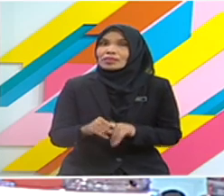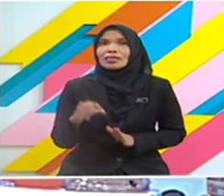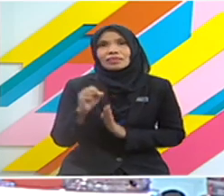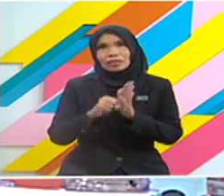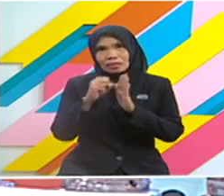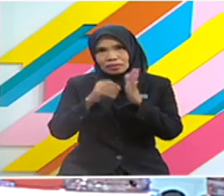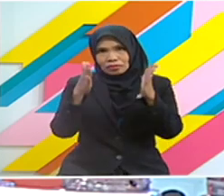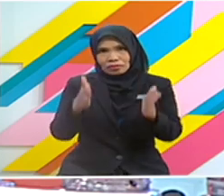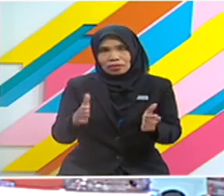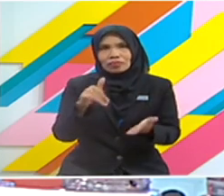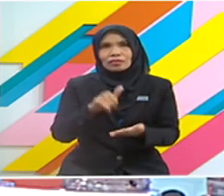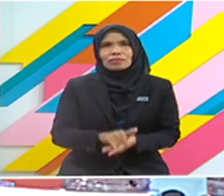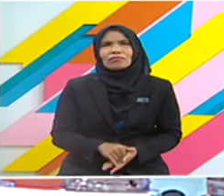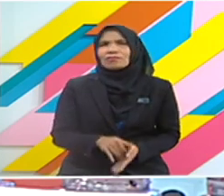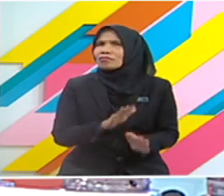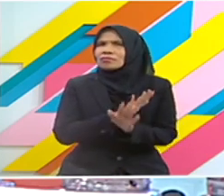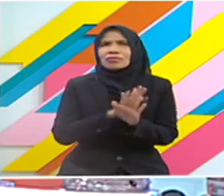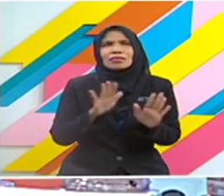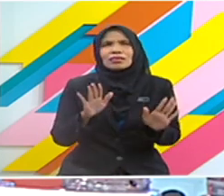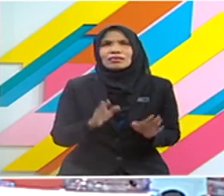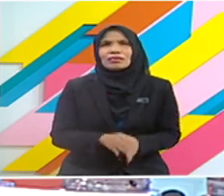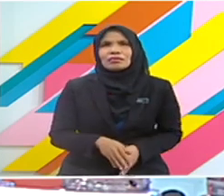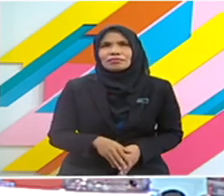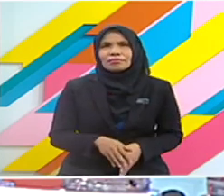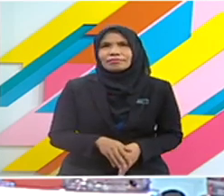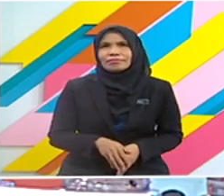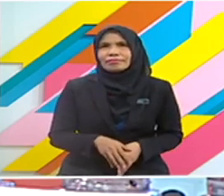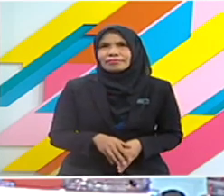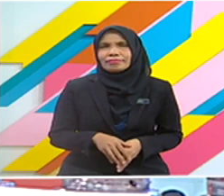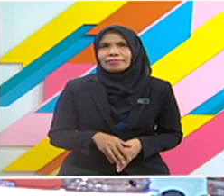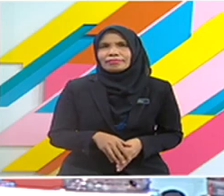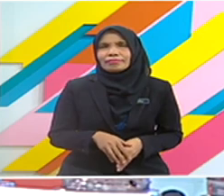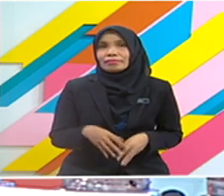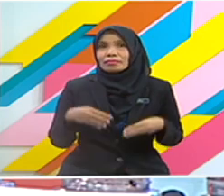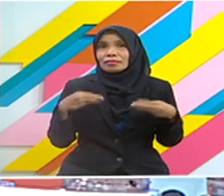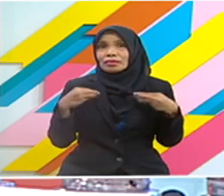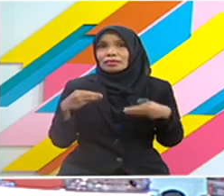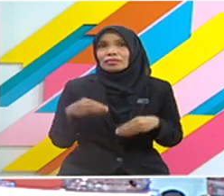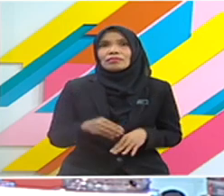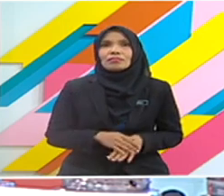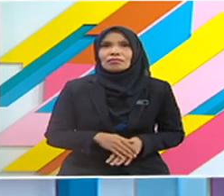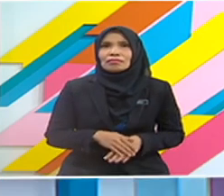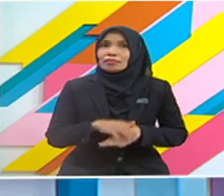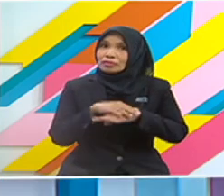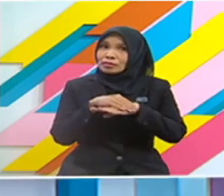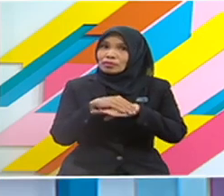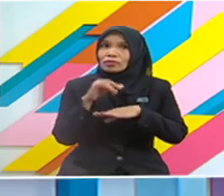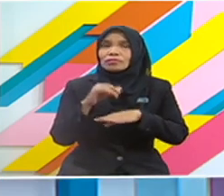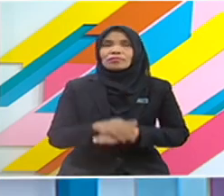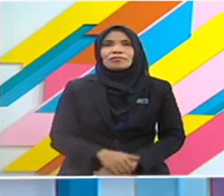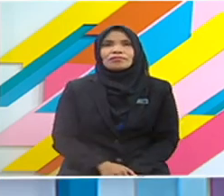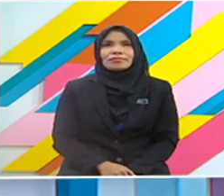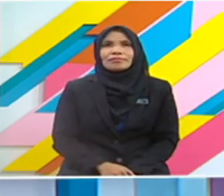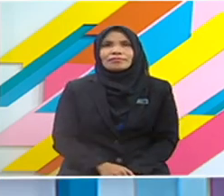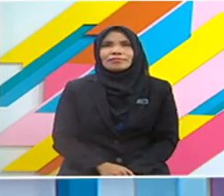itu tiada deria sentuhan? Okey, kalau deria tak ada deria sentuhan, dia tidak boleh